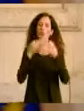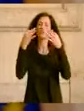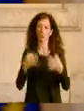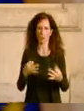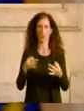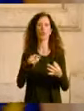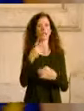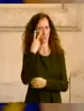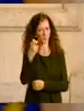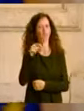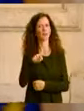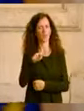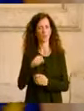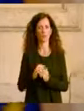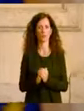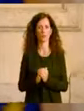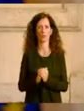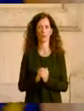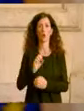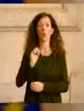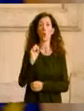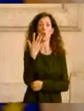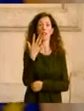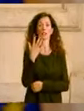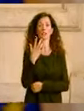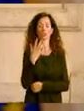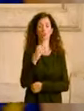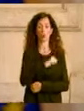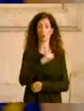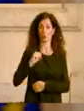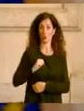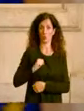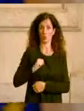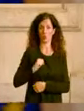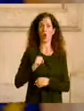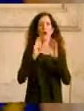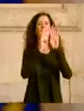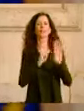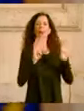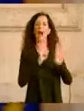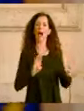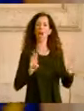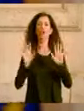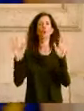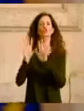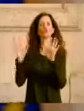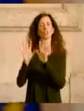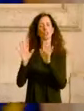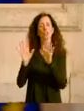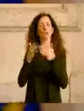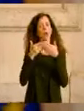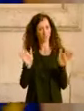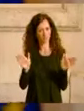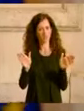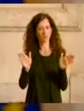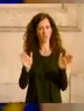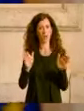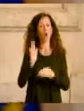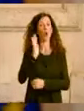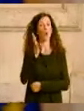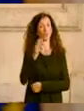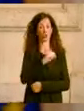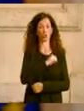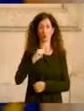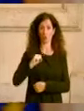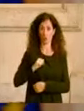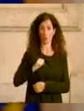sicurezza. Dal 15 giugno riaprono teatri, cinema e anche dal 15 giugno